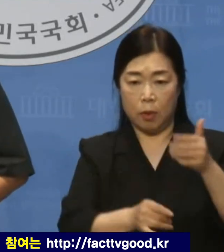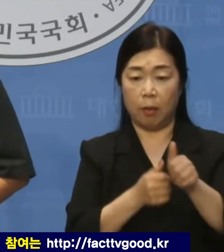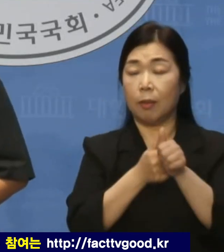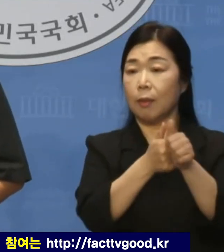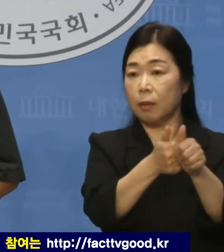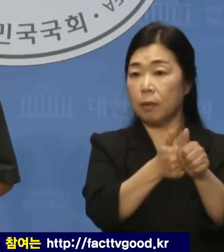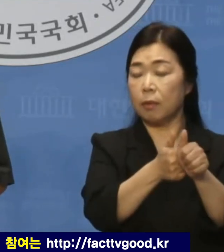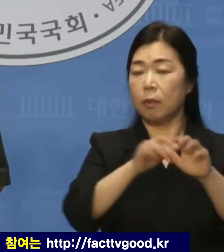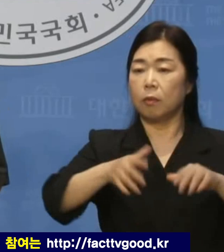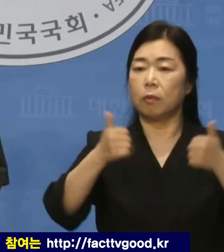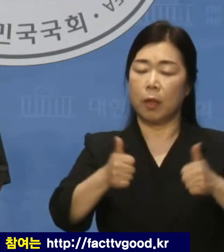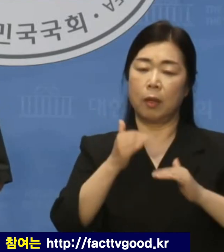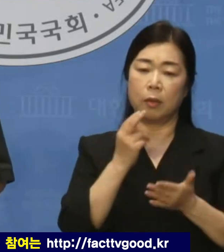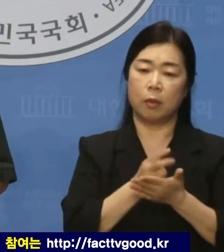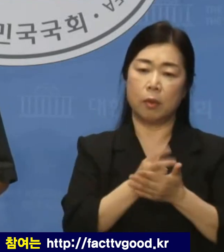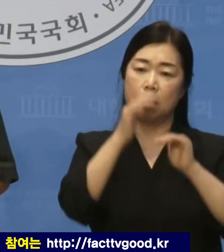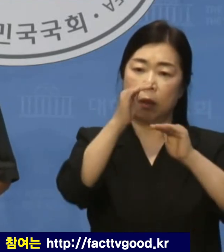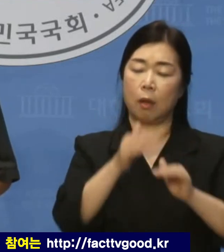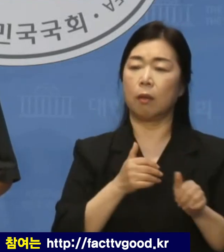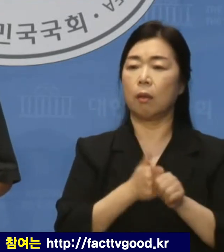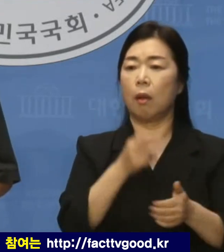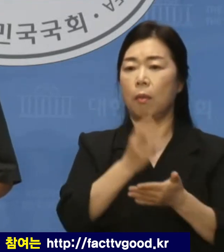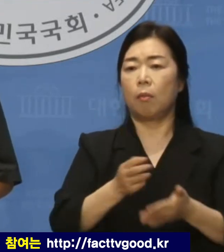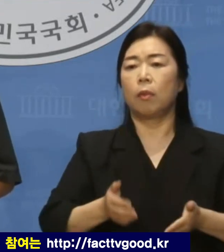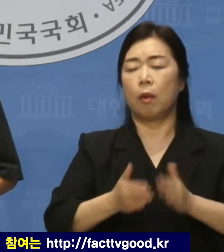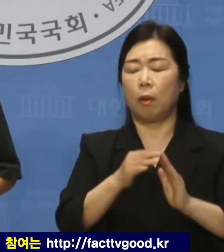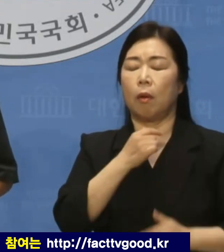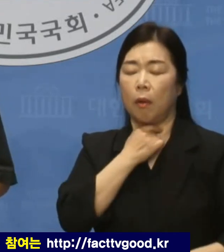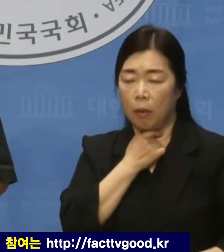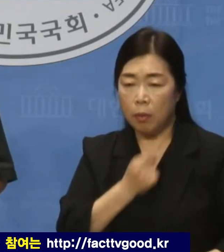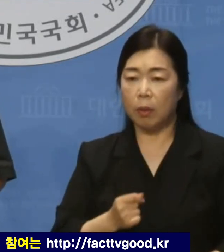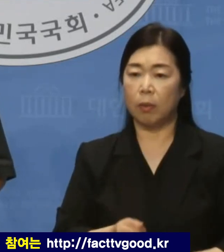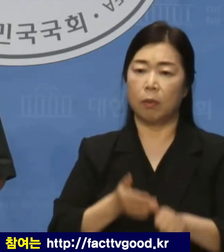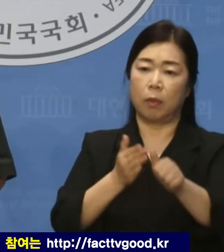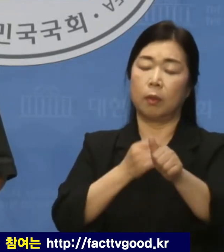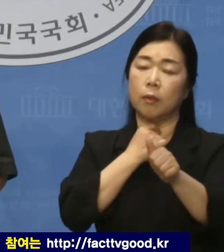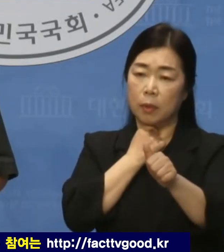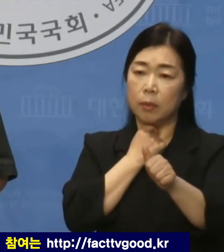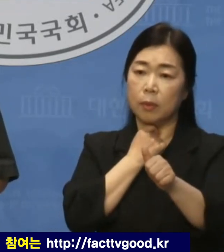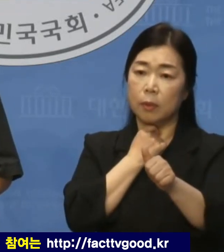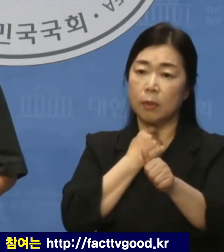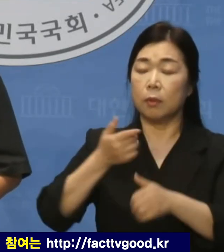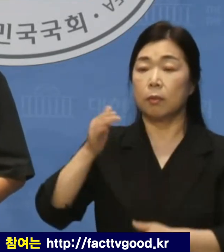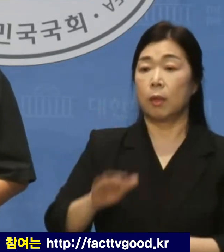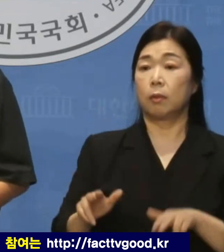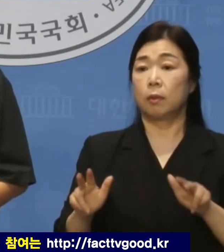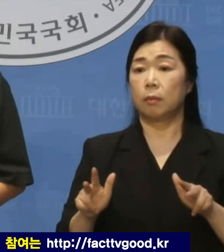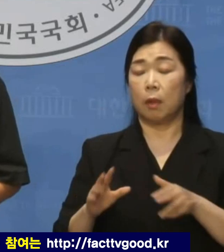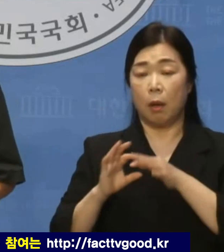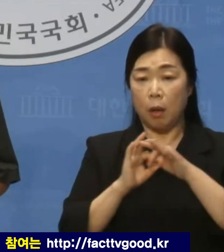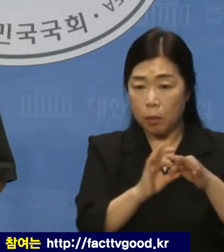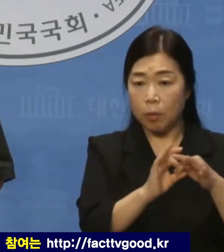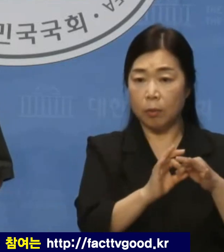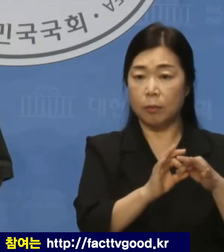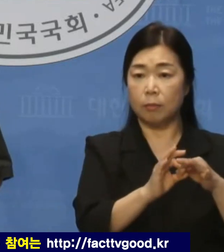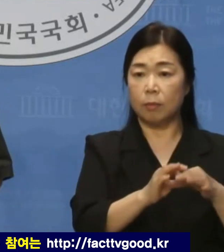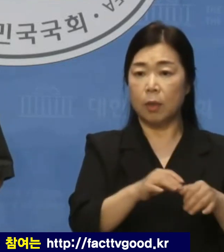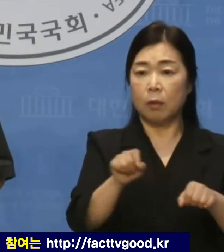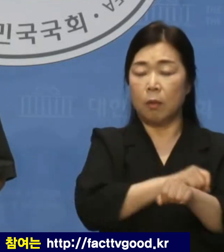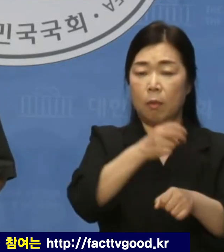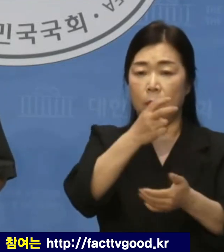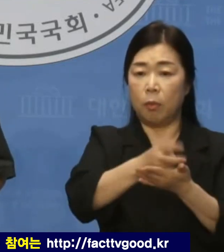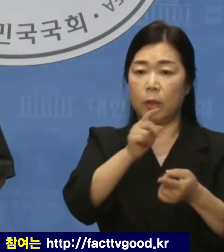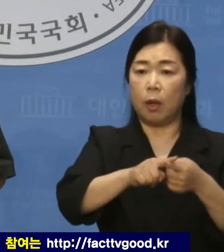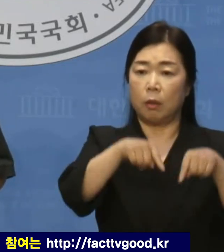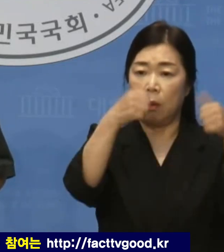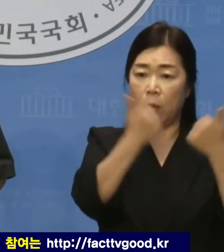프로세스대로 국회의 절차대로 이 법이 만들어지기를 간곡하게 희망하고 있습니다. 하지만 이렇게 계속 특별법에